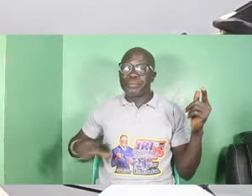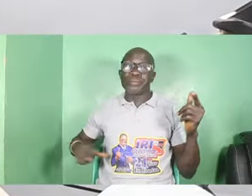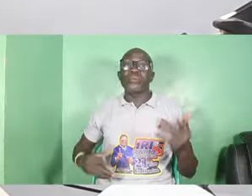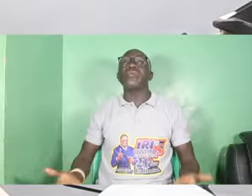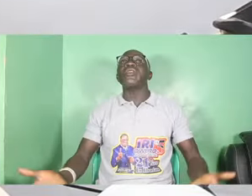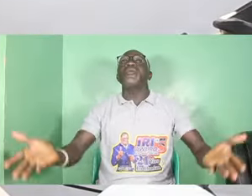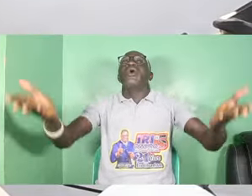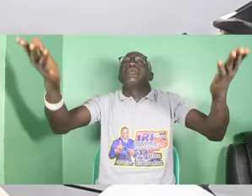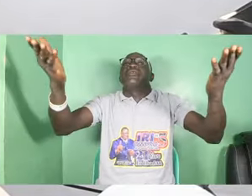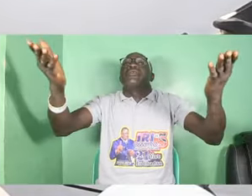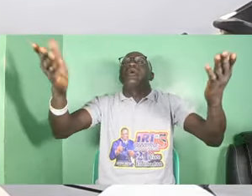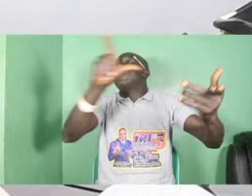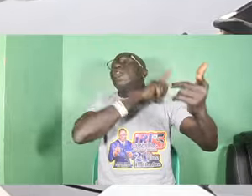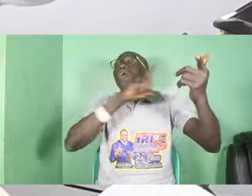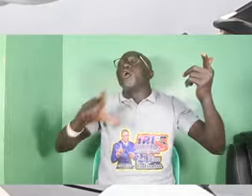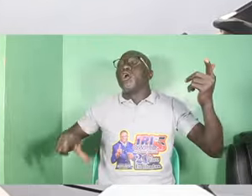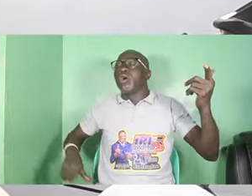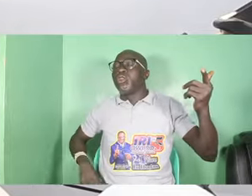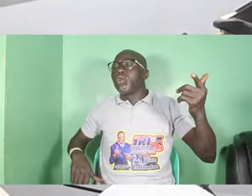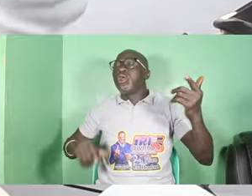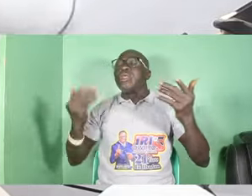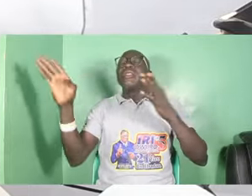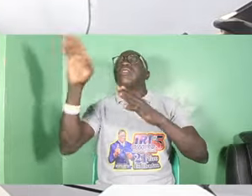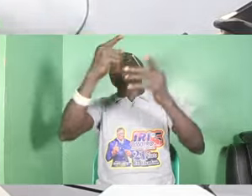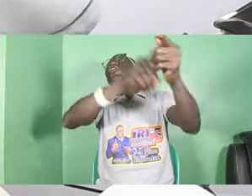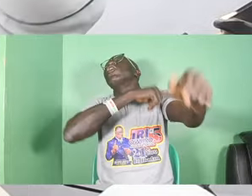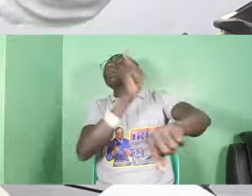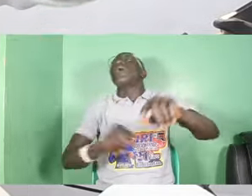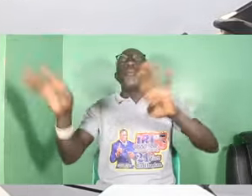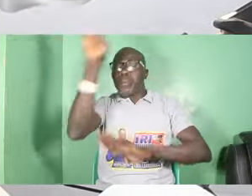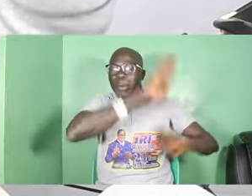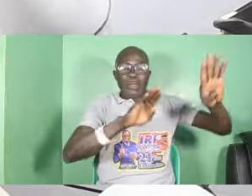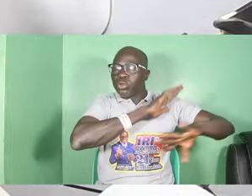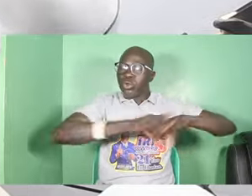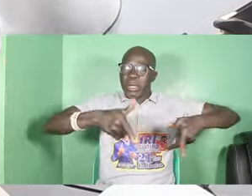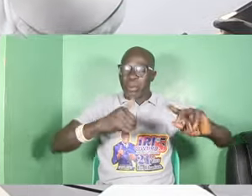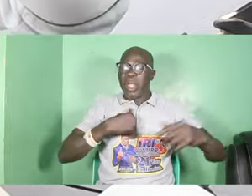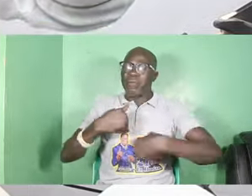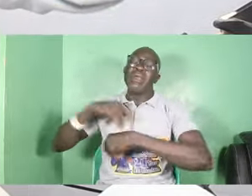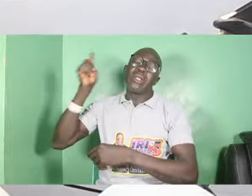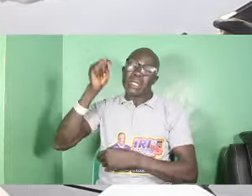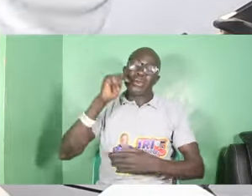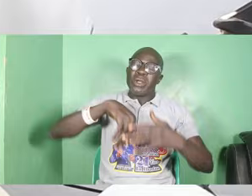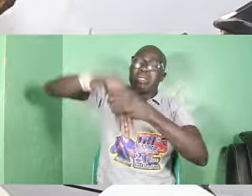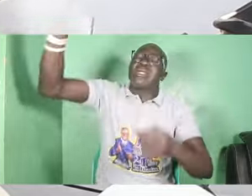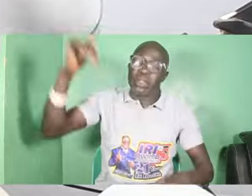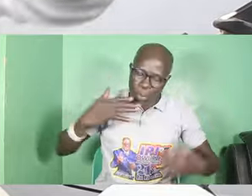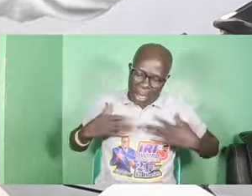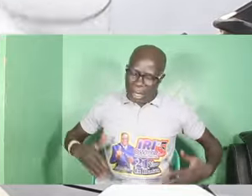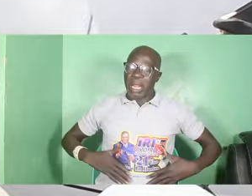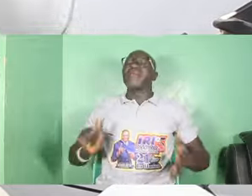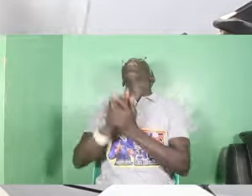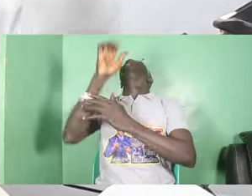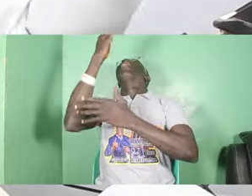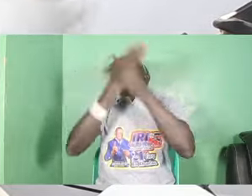Báwo méjèèjì sọ? Lift up your two hands. Olúwa. Lord. Ogun ọjọ́ pípẹ́. Long time battle. Tí ò jẹ́ ní testimony. That make me not have testimony. Ẹ lẹ́jà láyé mi. Jesus of my